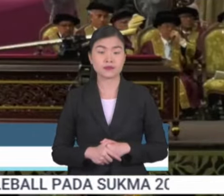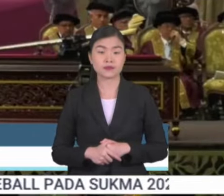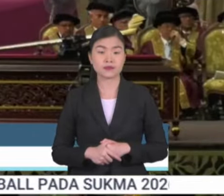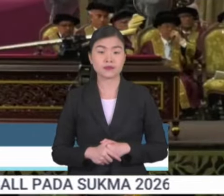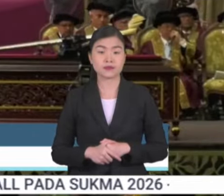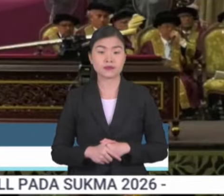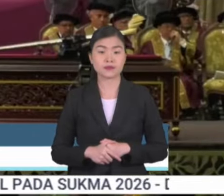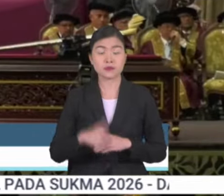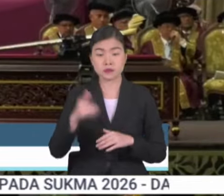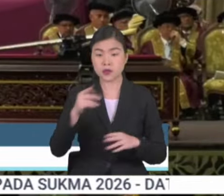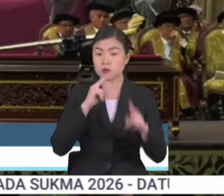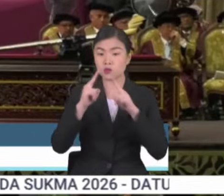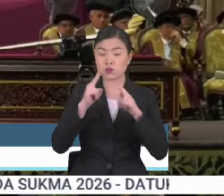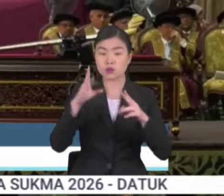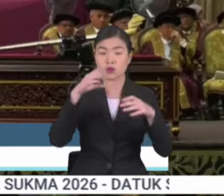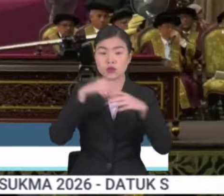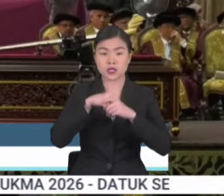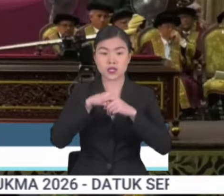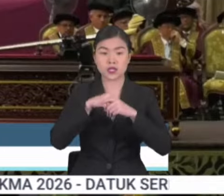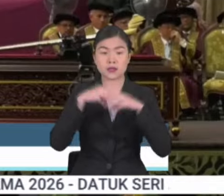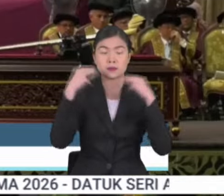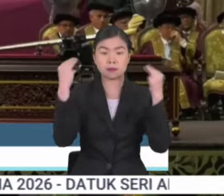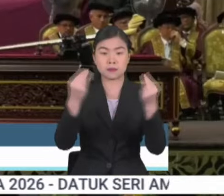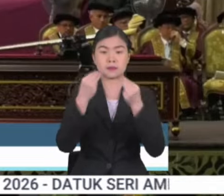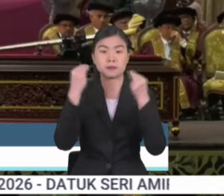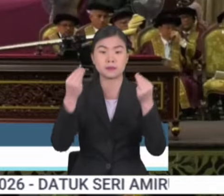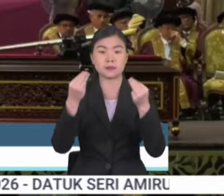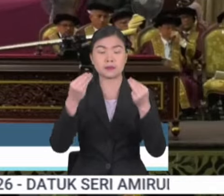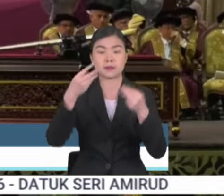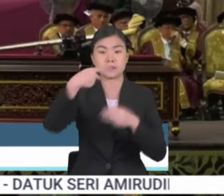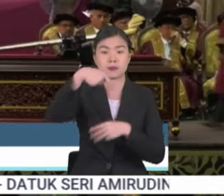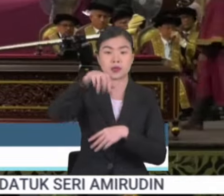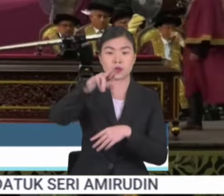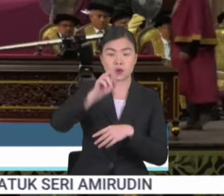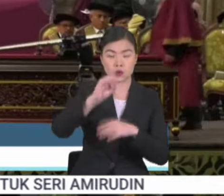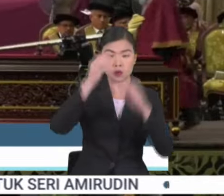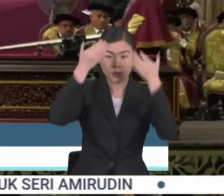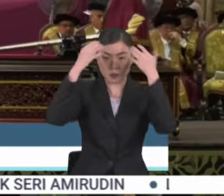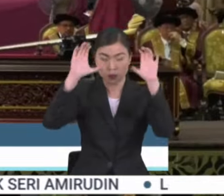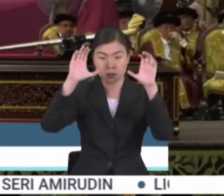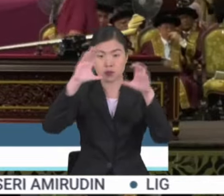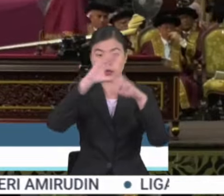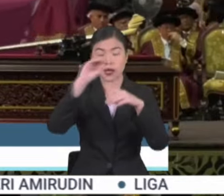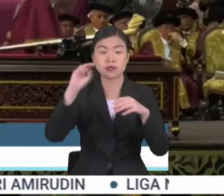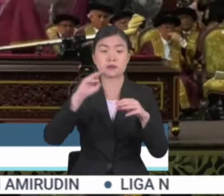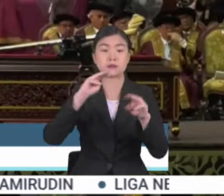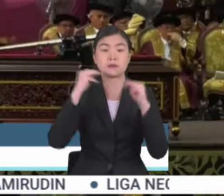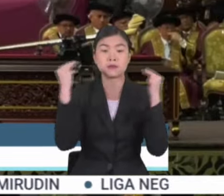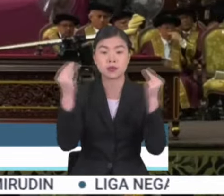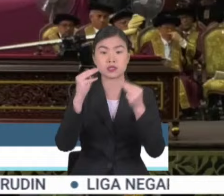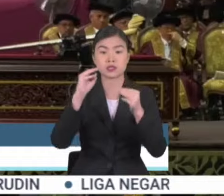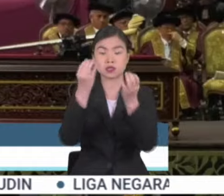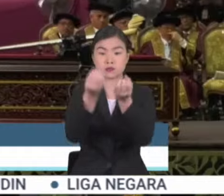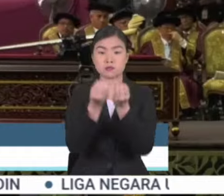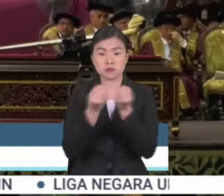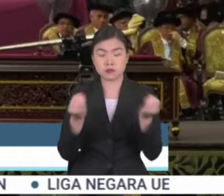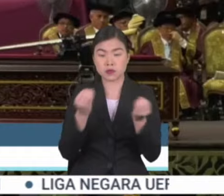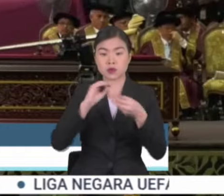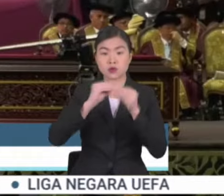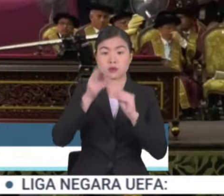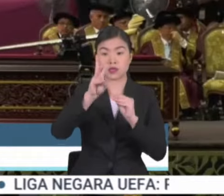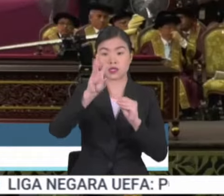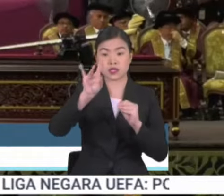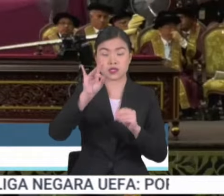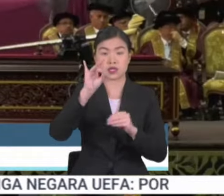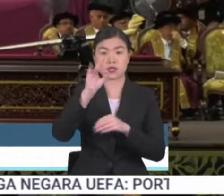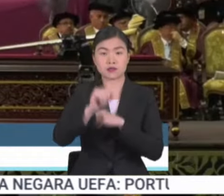Baginda bertitah pada Majlis Peristiharaan Pro Chancellor dan Majlis Convocation UTM kali ke-68. Turut berangkat ke